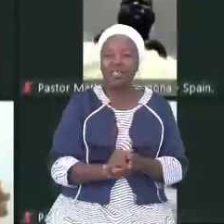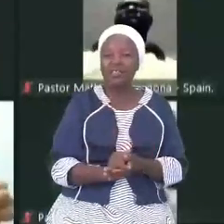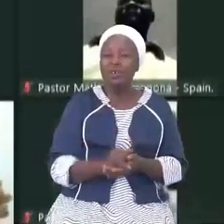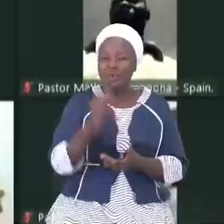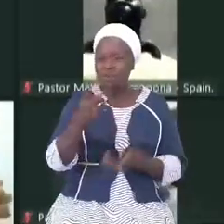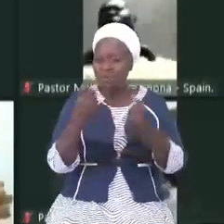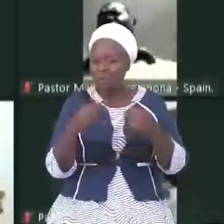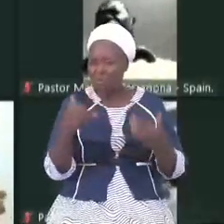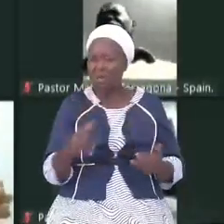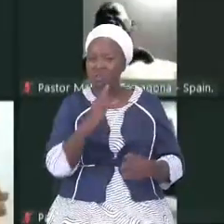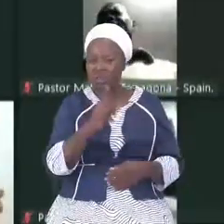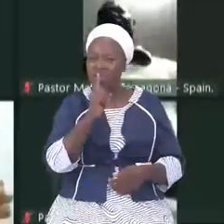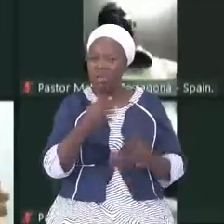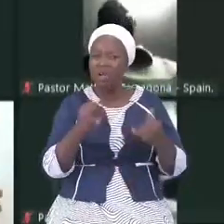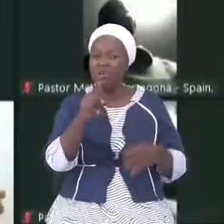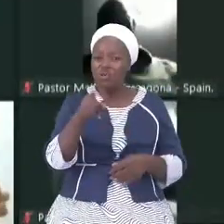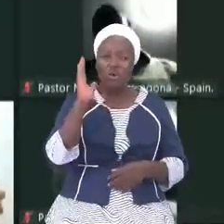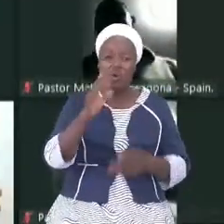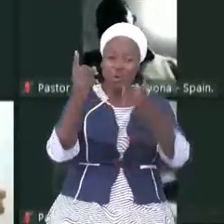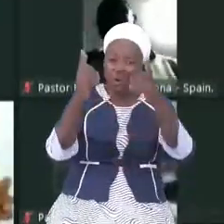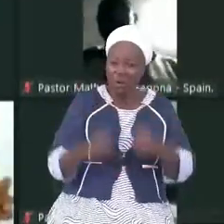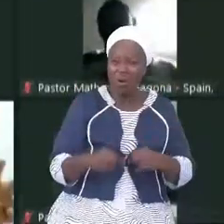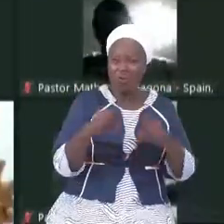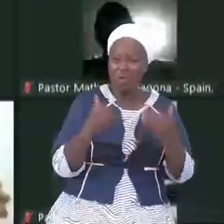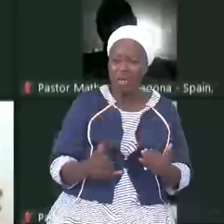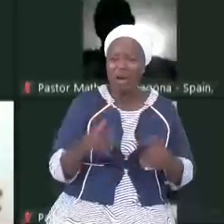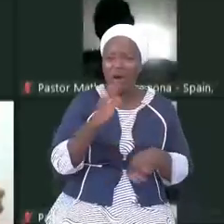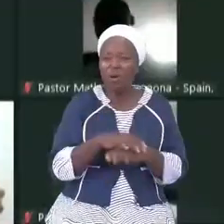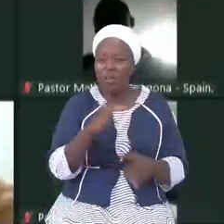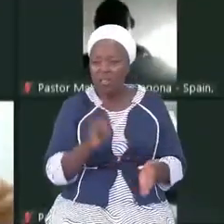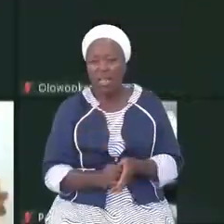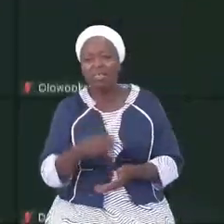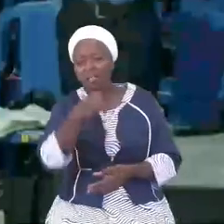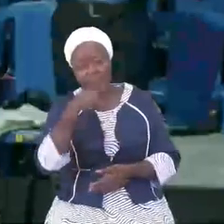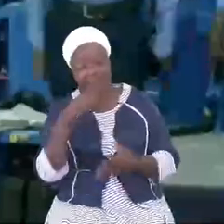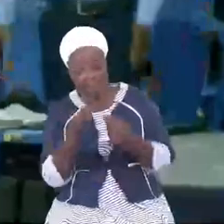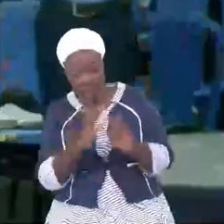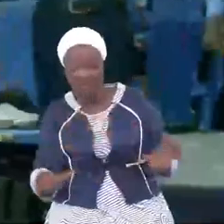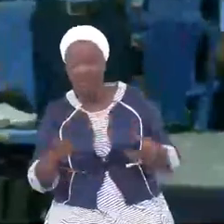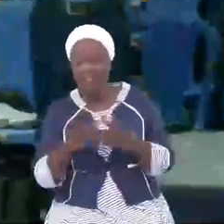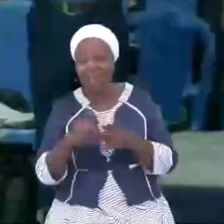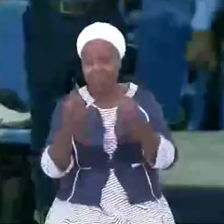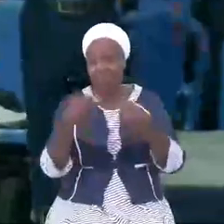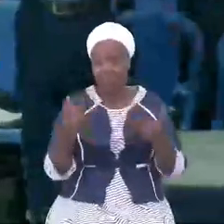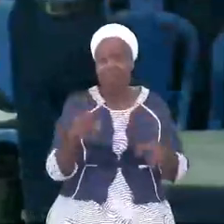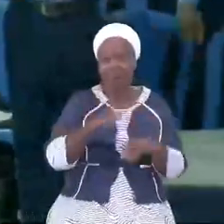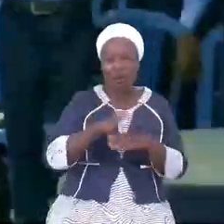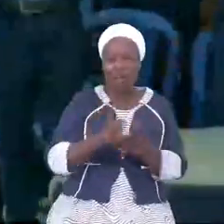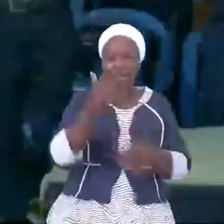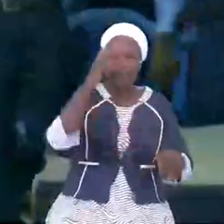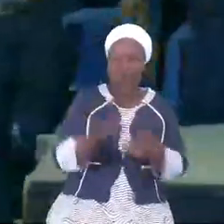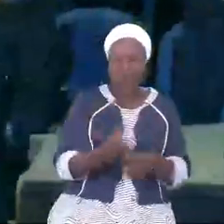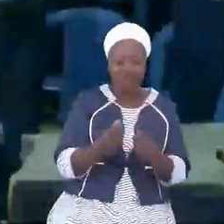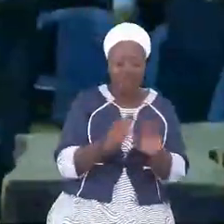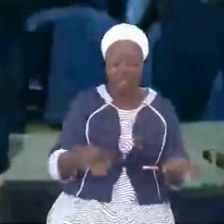avec assurance, viens maintenant. Tu viendras sur la terre sèche. Tu viendras sur la terre promise du Seigneur.